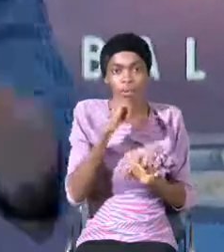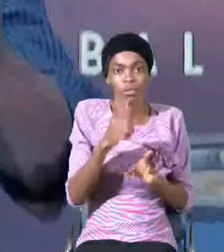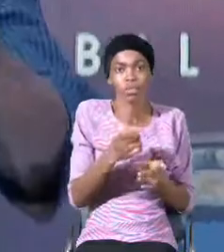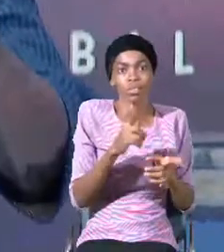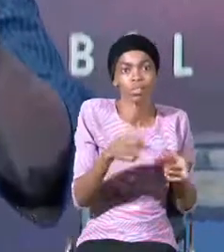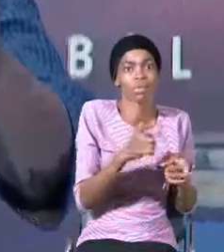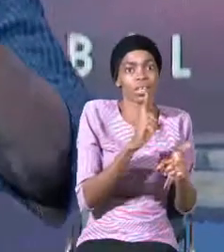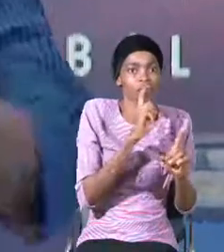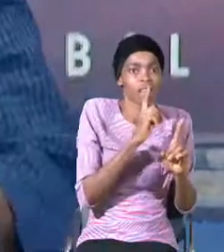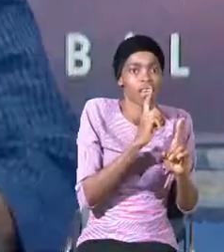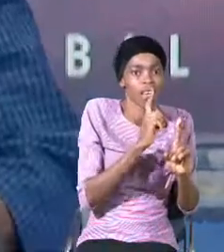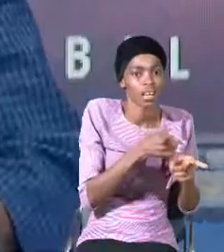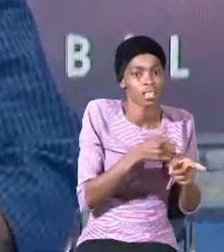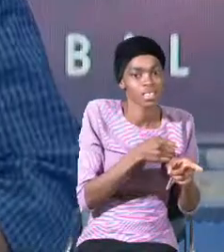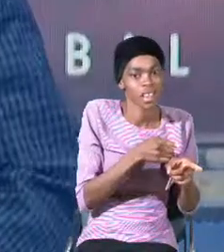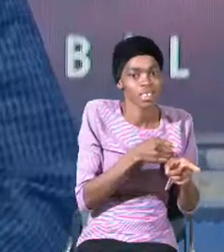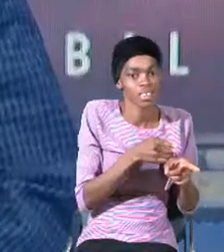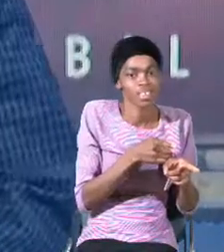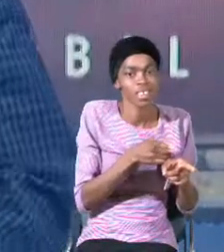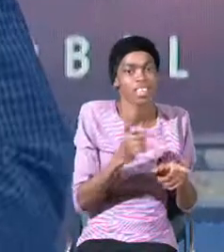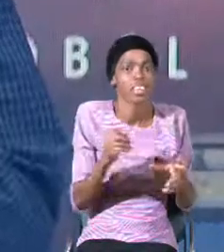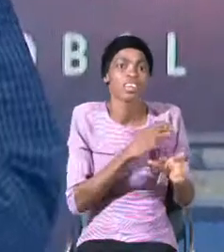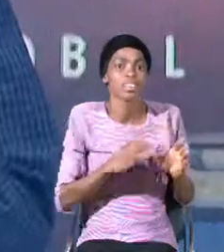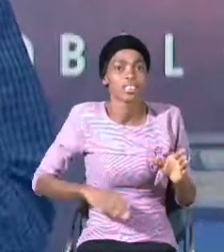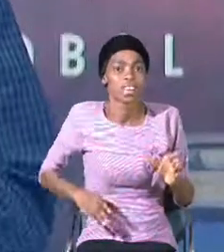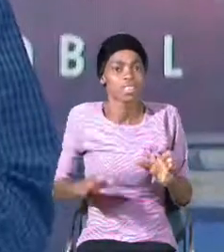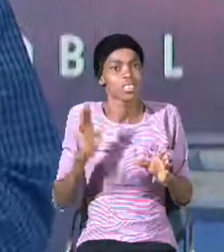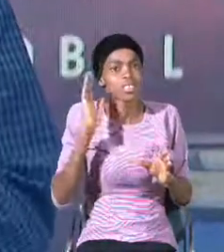tu ne vas pas ouvrir la porte. Christ est en moi.